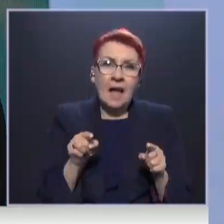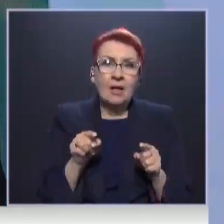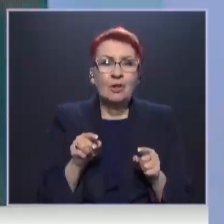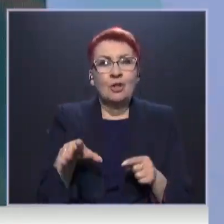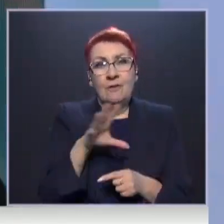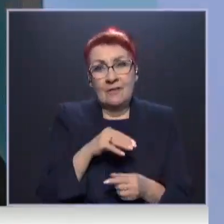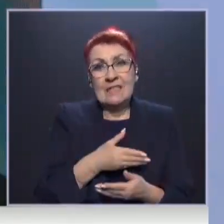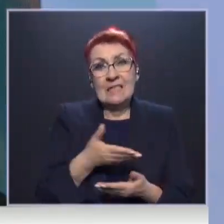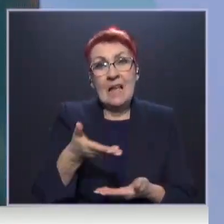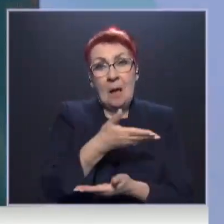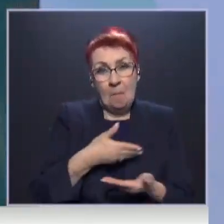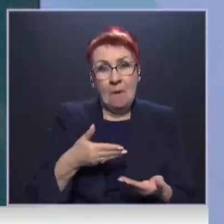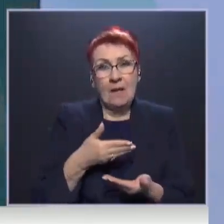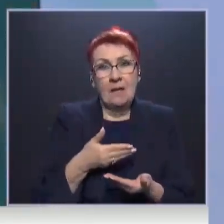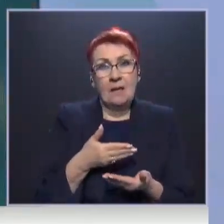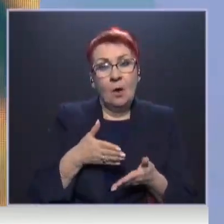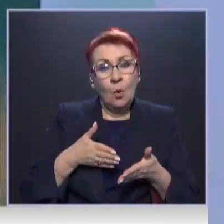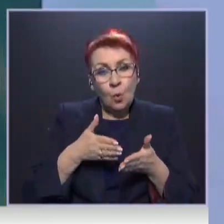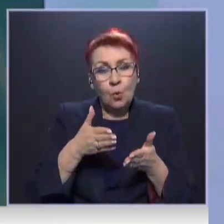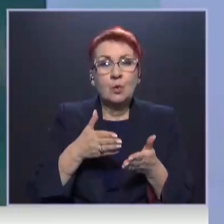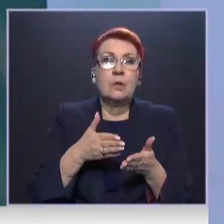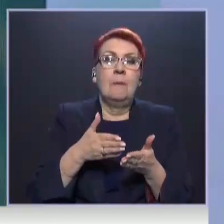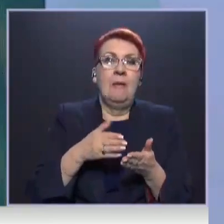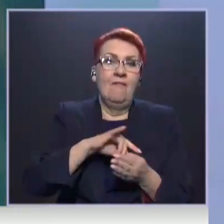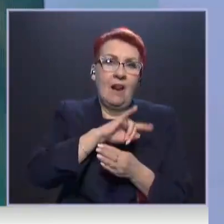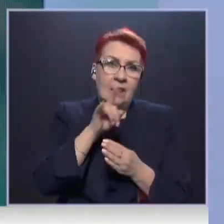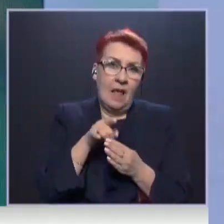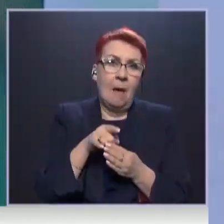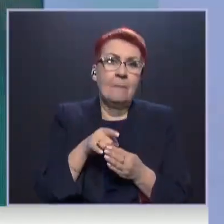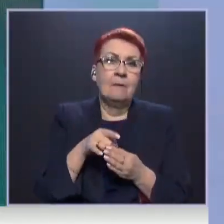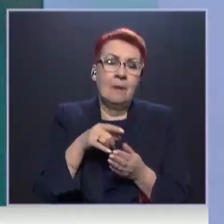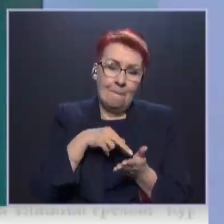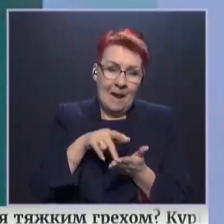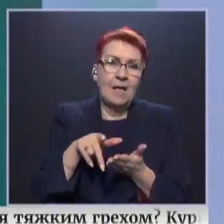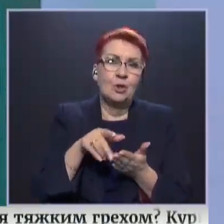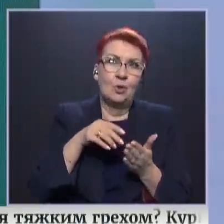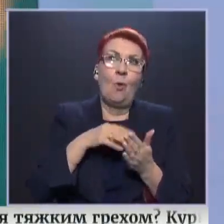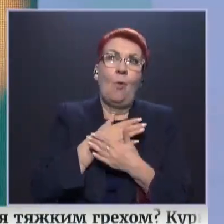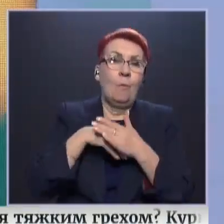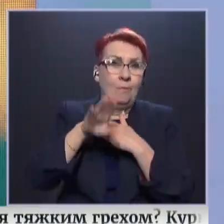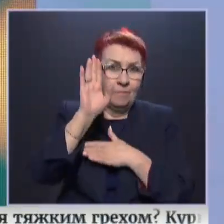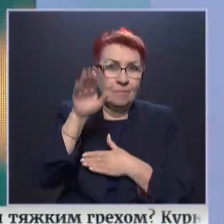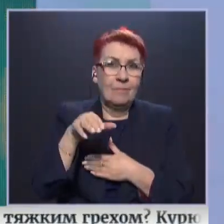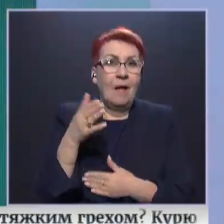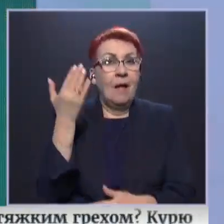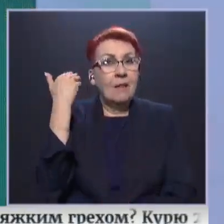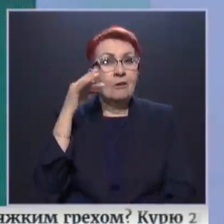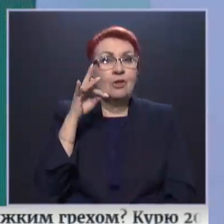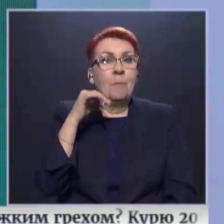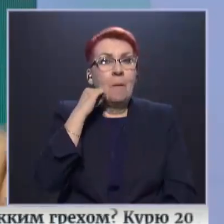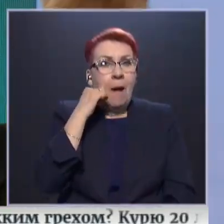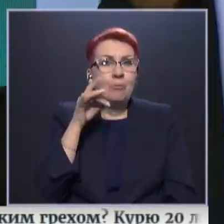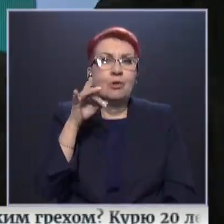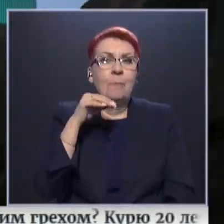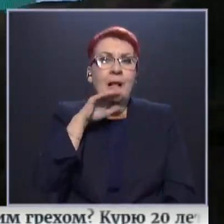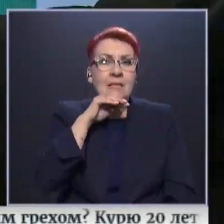мы пройдем узкими вратами кончины. Наши благочестивые предки, прабабушки и прадедушки